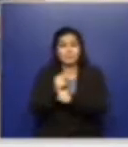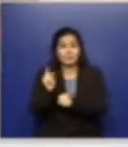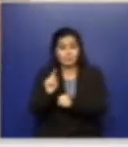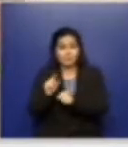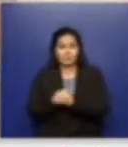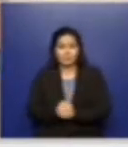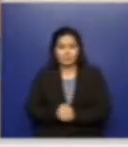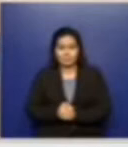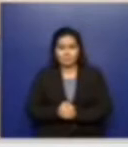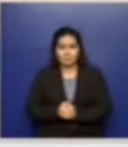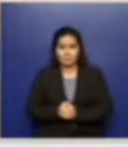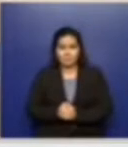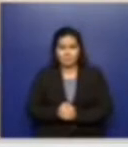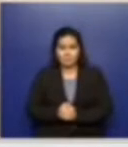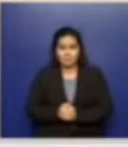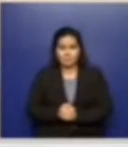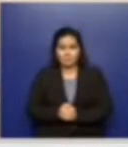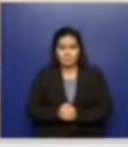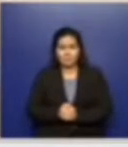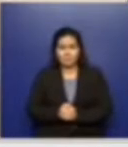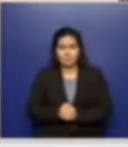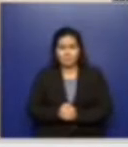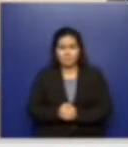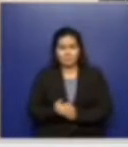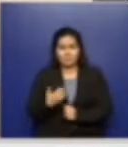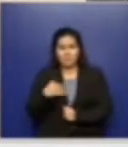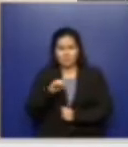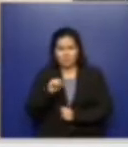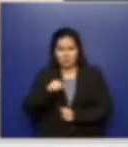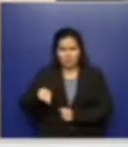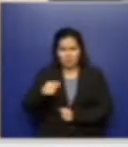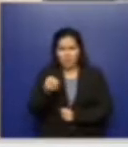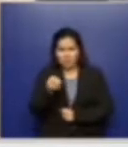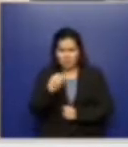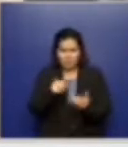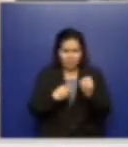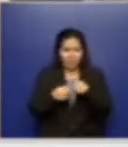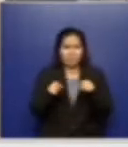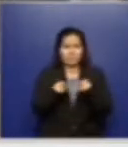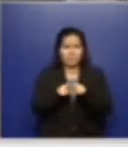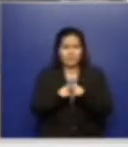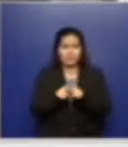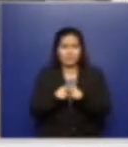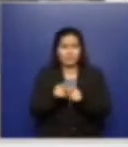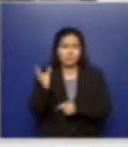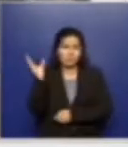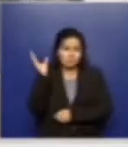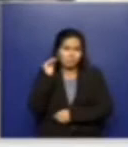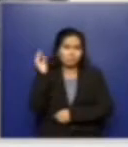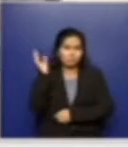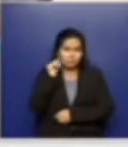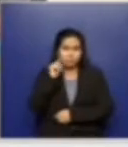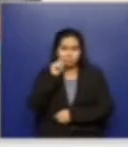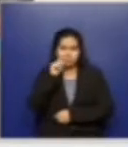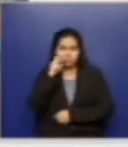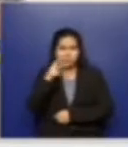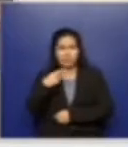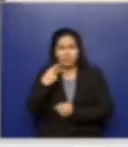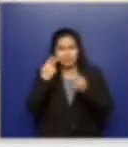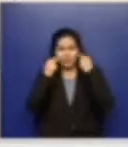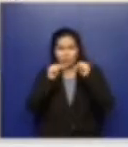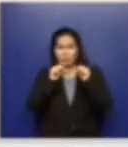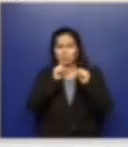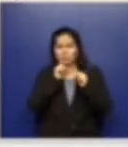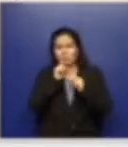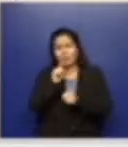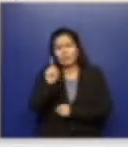หลายคนพูดตรงกันได้ยินจนชินหัวต้นชาหูท่านนายกก็จงบ่นนะ